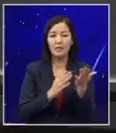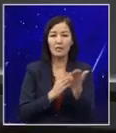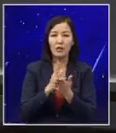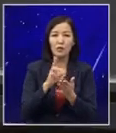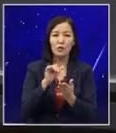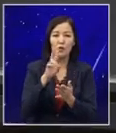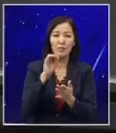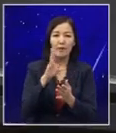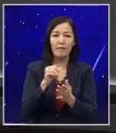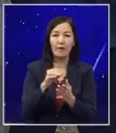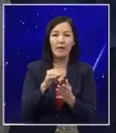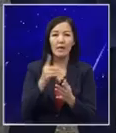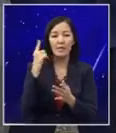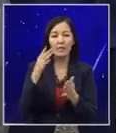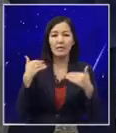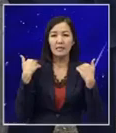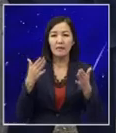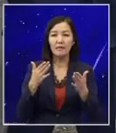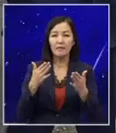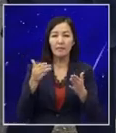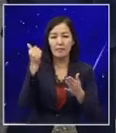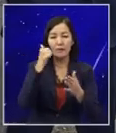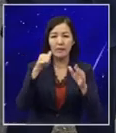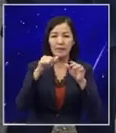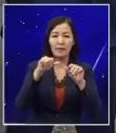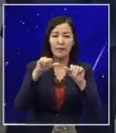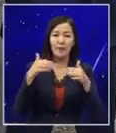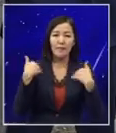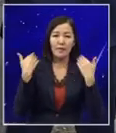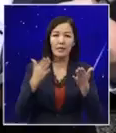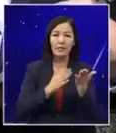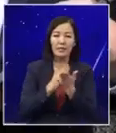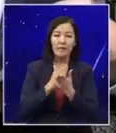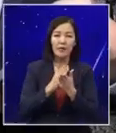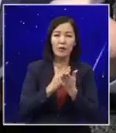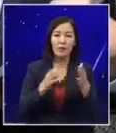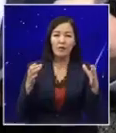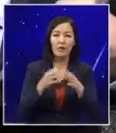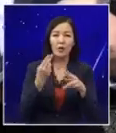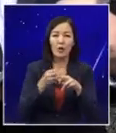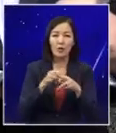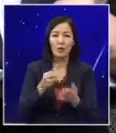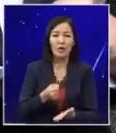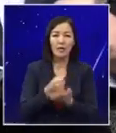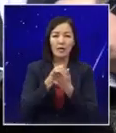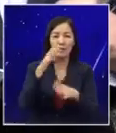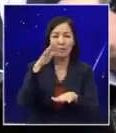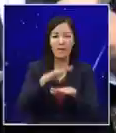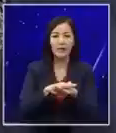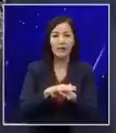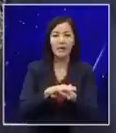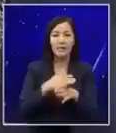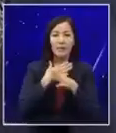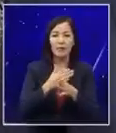Наукена Суанбаева. Отметим, инициатива увековечения памяти принадлежит Совету ветеранов, которую поддержал акимат Талдыкургана. Всего по